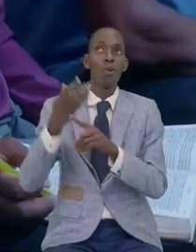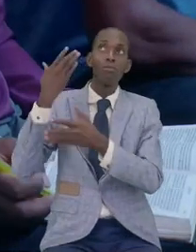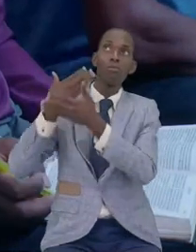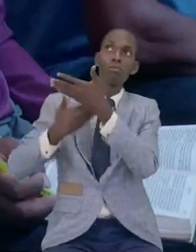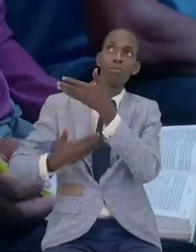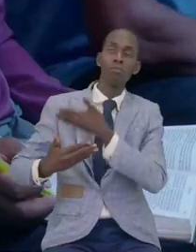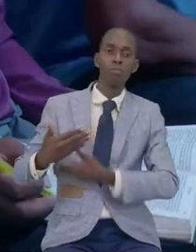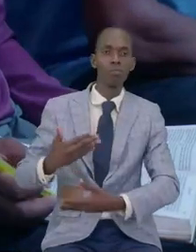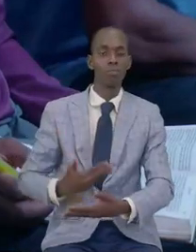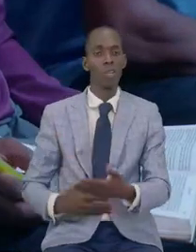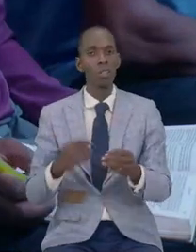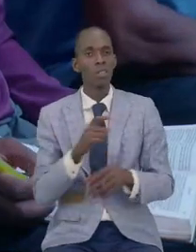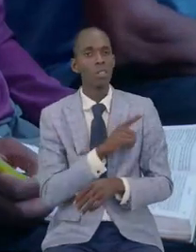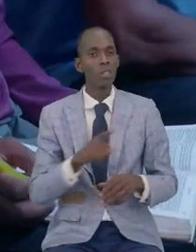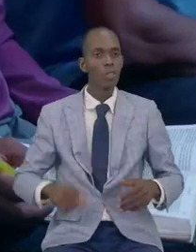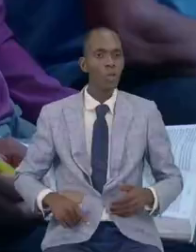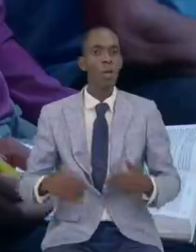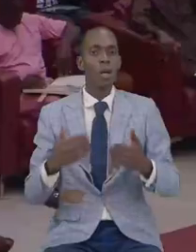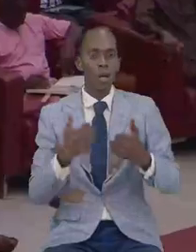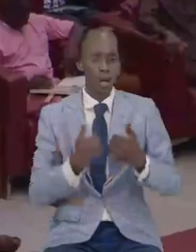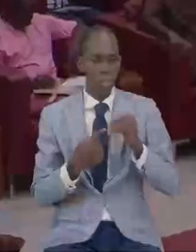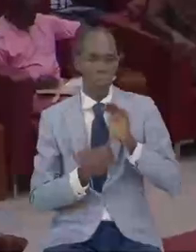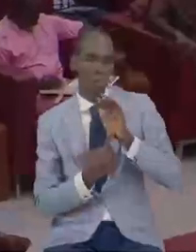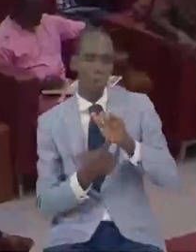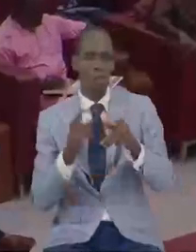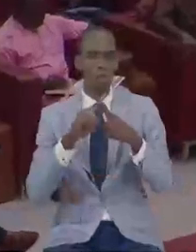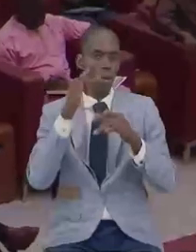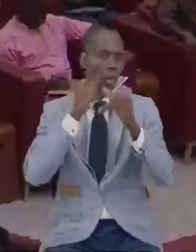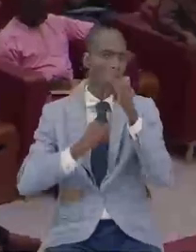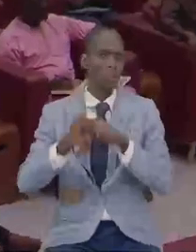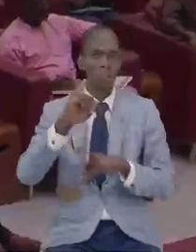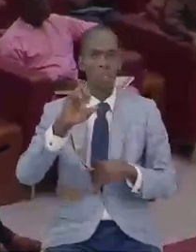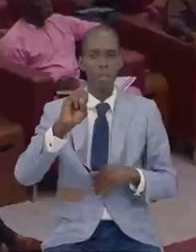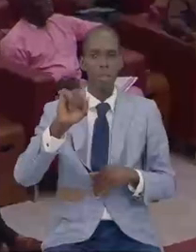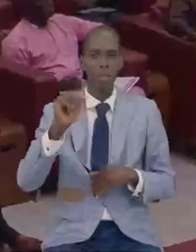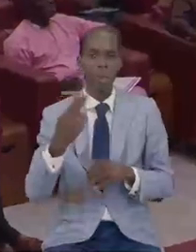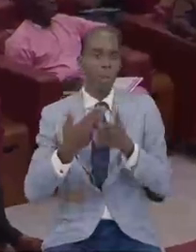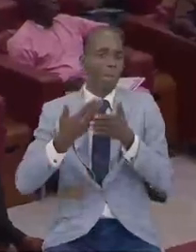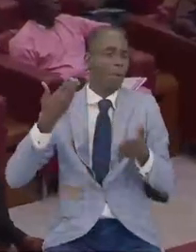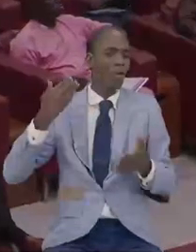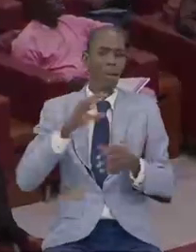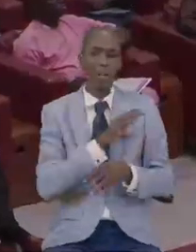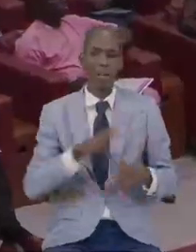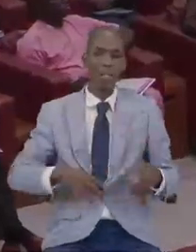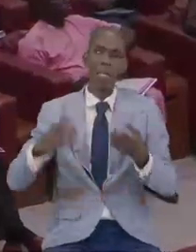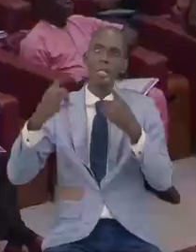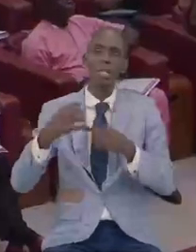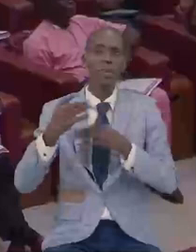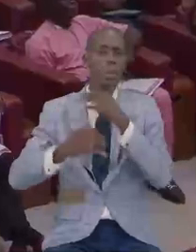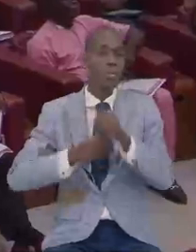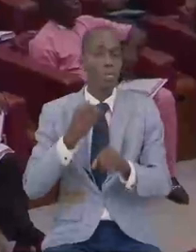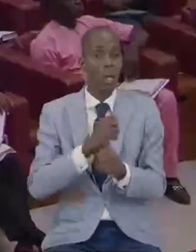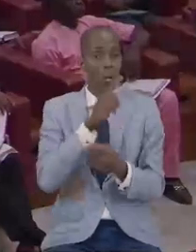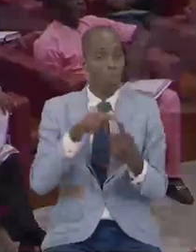génération. Le Seigneur a révélé à Ésaïe des années précédentes de la